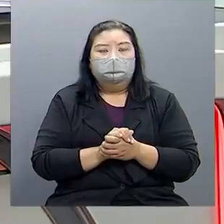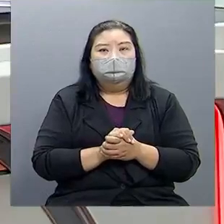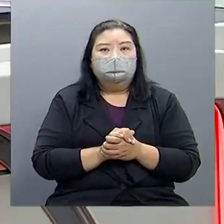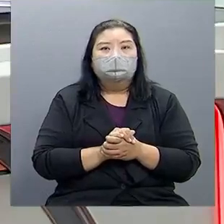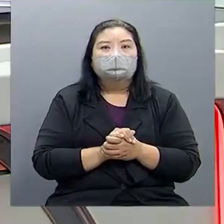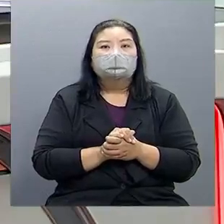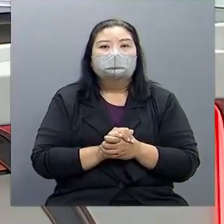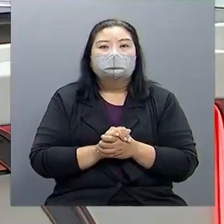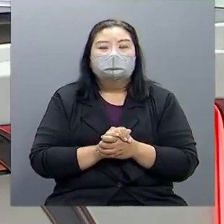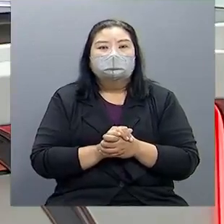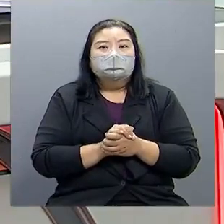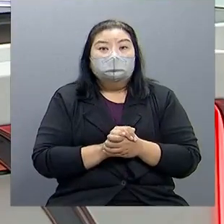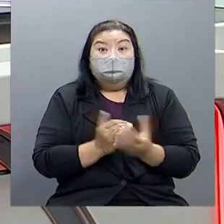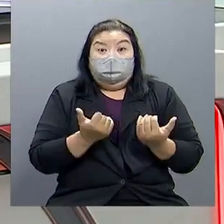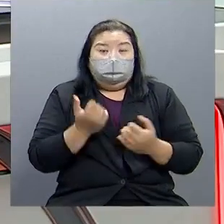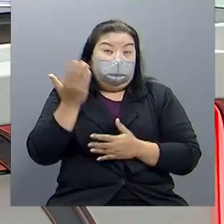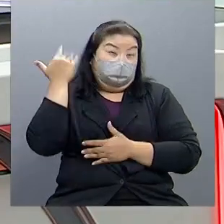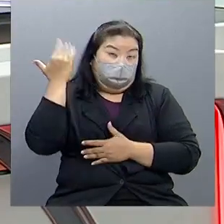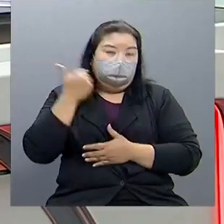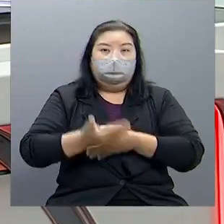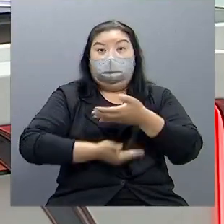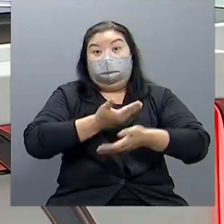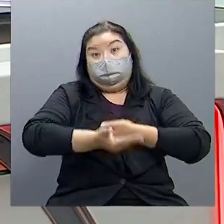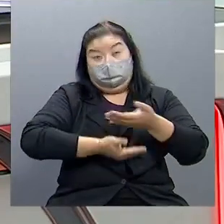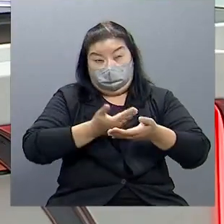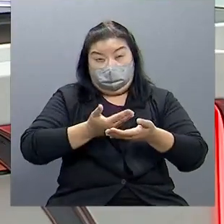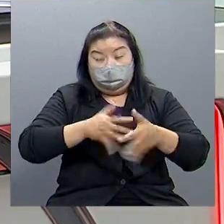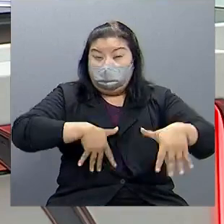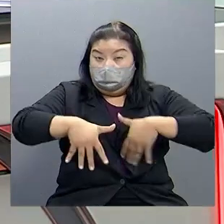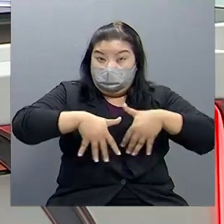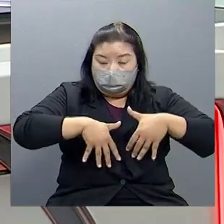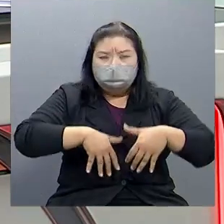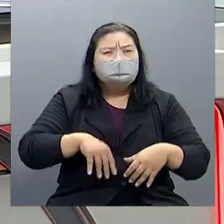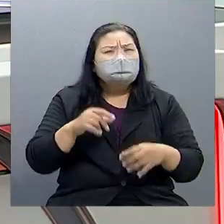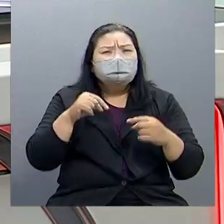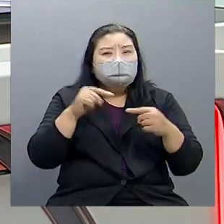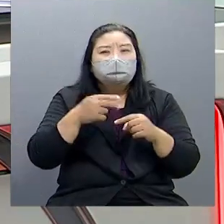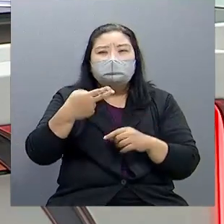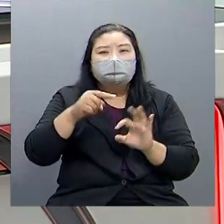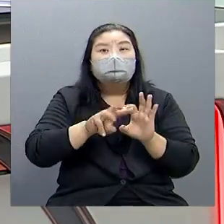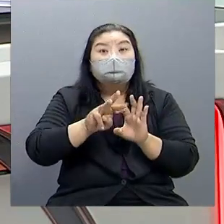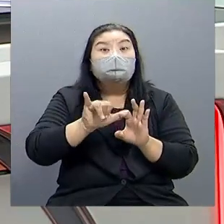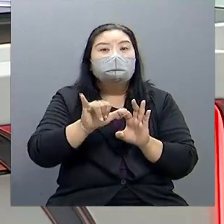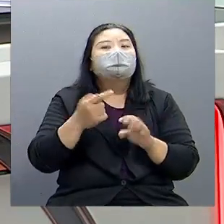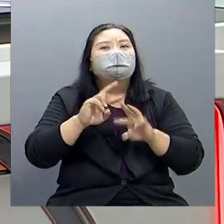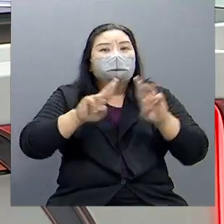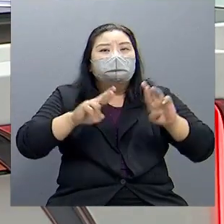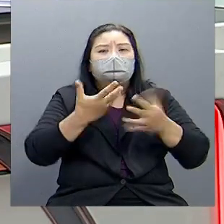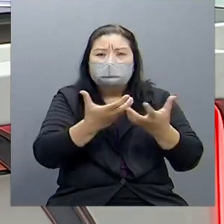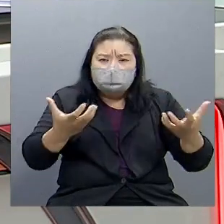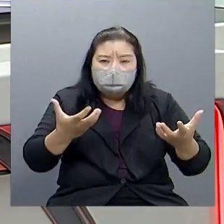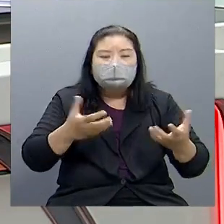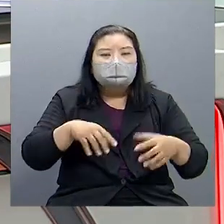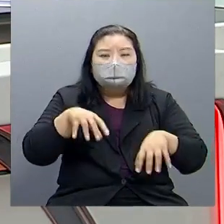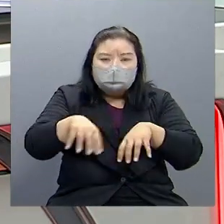ผู้ชมคะในอดีตธุรกิจค้าปลีกดั้งเดิมที่เราเรียกกันติดปากว่าโชห่วยเนี่ยมีความสำคัญต่อเศรษฐกิจแบบฐานรากอย่างมากนะคะเพราะว่าเป็นการกระจาย